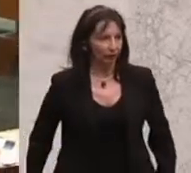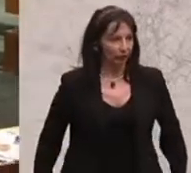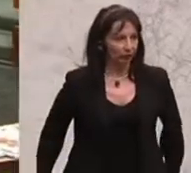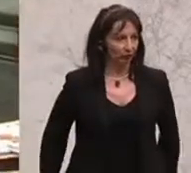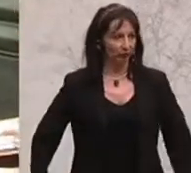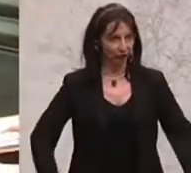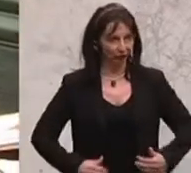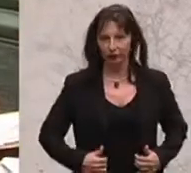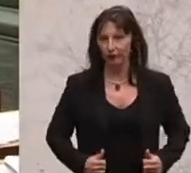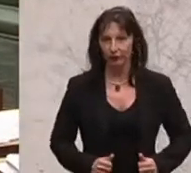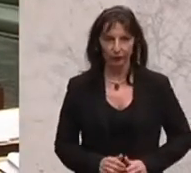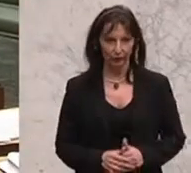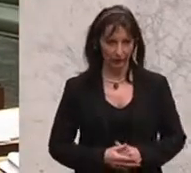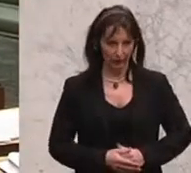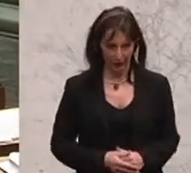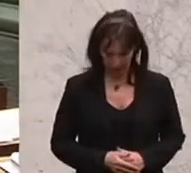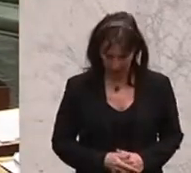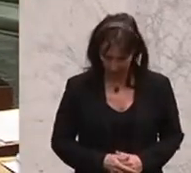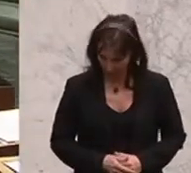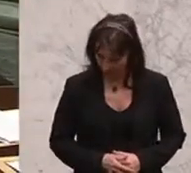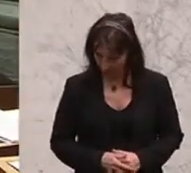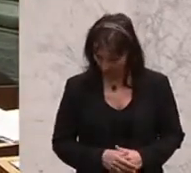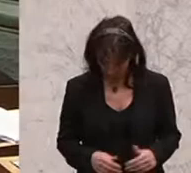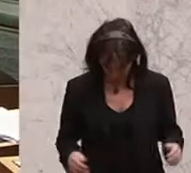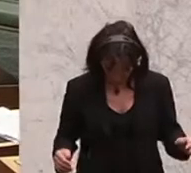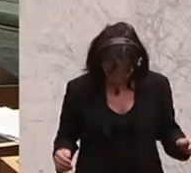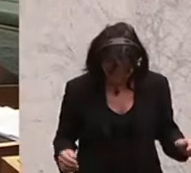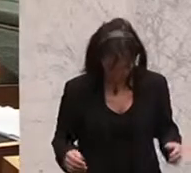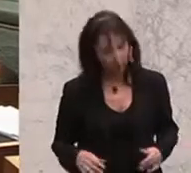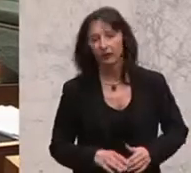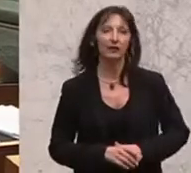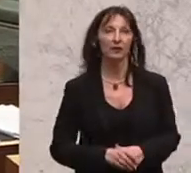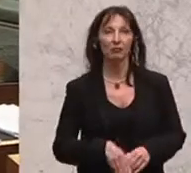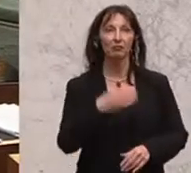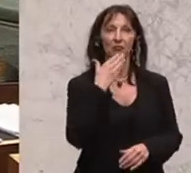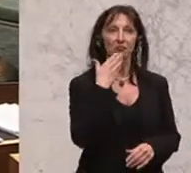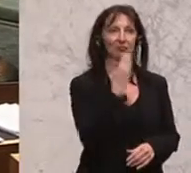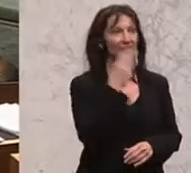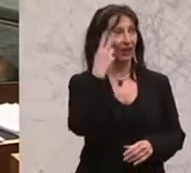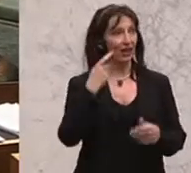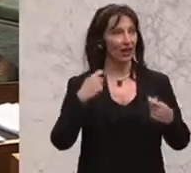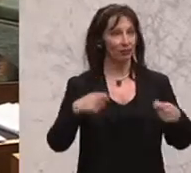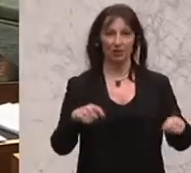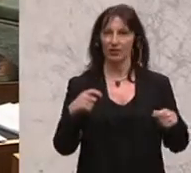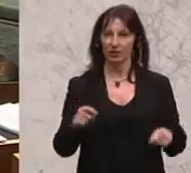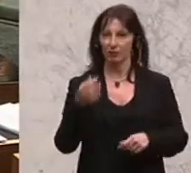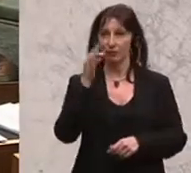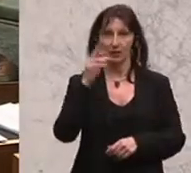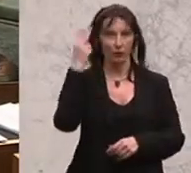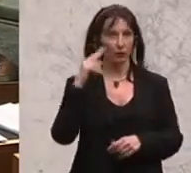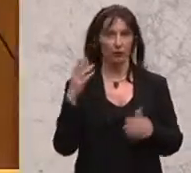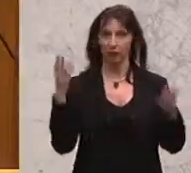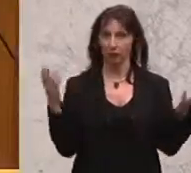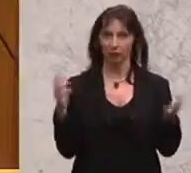Der Finanzsprecher der Grünen, Werner Kogler, ist nun an Bord. Danke, Herr Präsident, meine Damen und Herren.